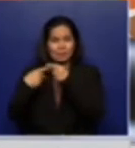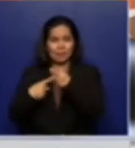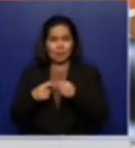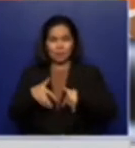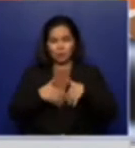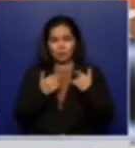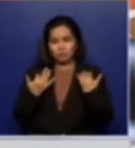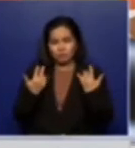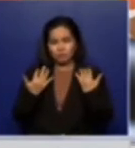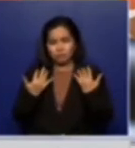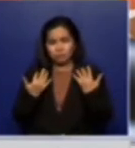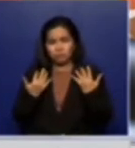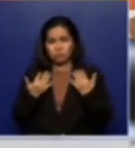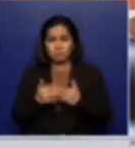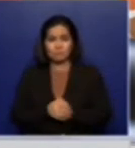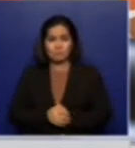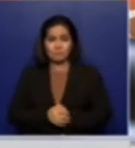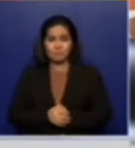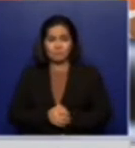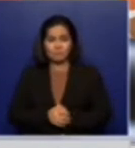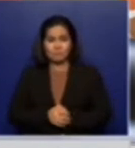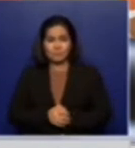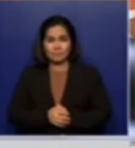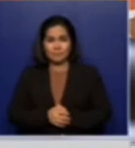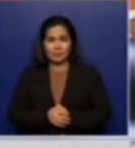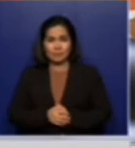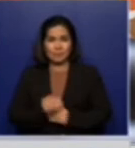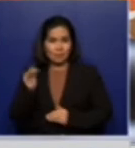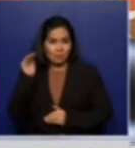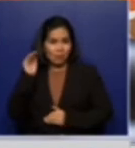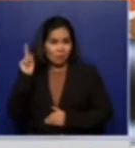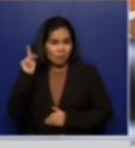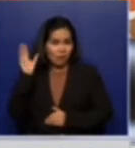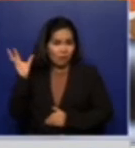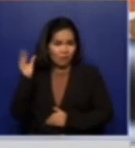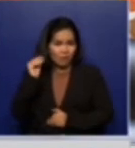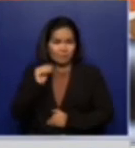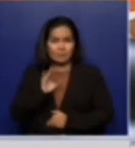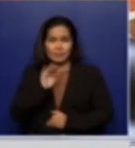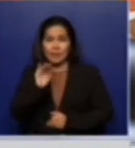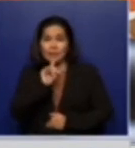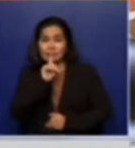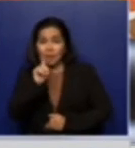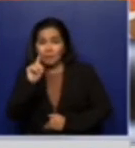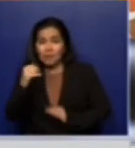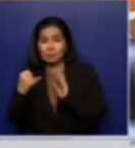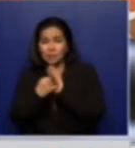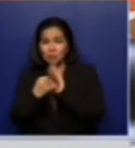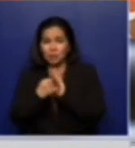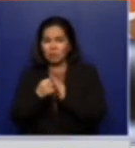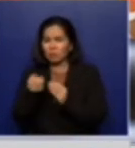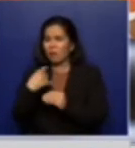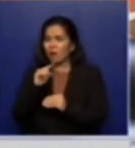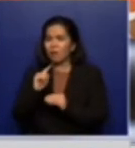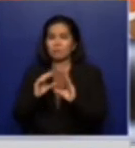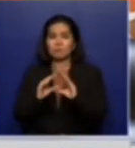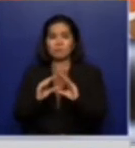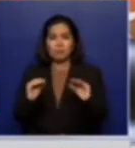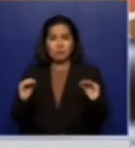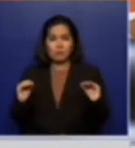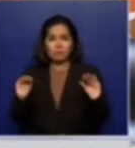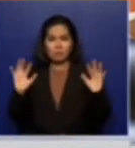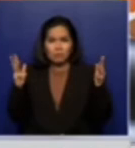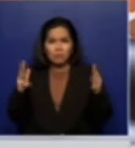ไรก็แล้วแต่ผมก็ได้ข่าวแล้วก็ไปถามผู้เกี่ยวข้องเช่นจังหวัดเงียบครับหายไปหมดเล